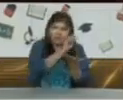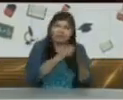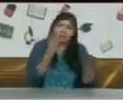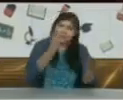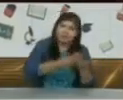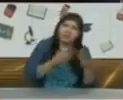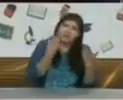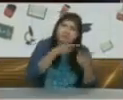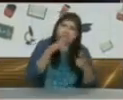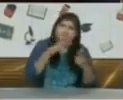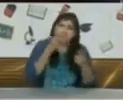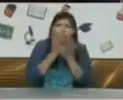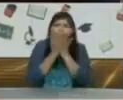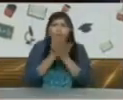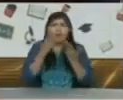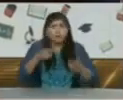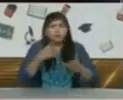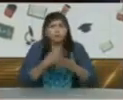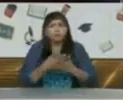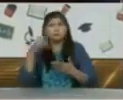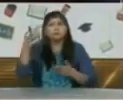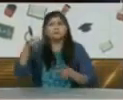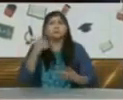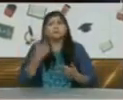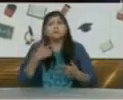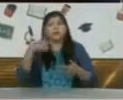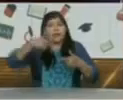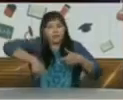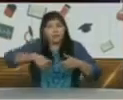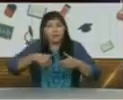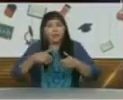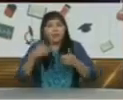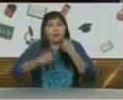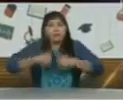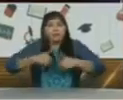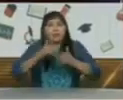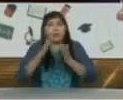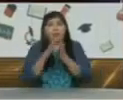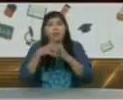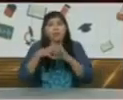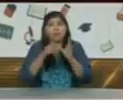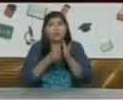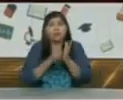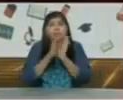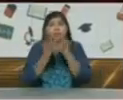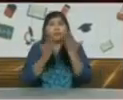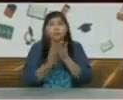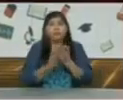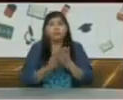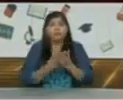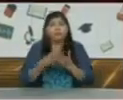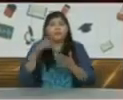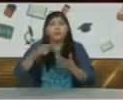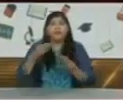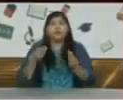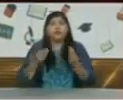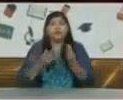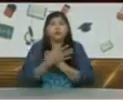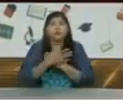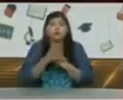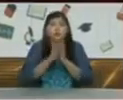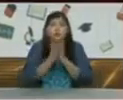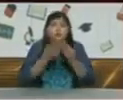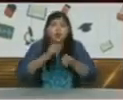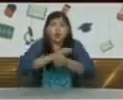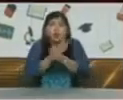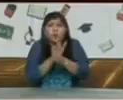हैं। और अभी भी एग्जाम वॉरियर बुक को एक मैंने नया एडिशन, मुझे कोरोना में